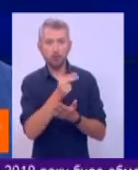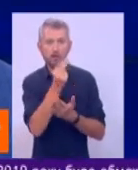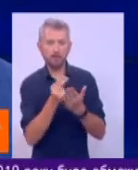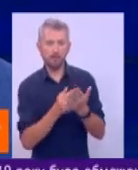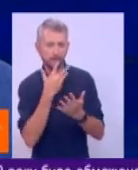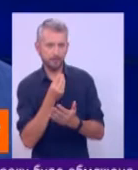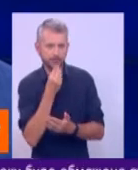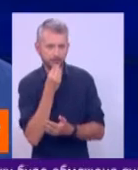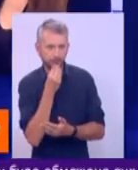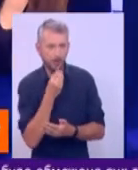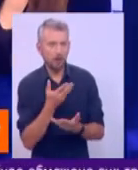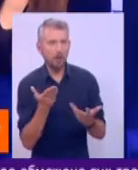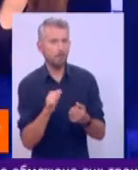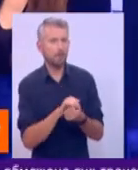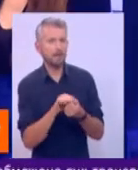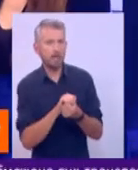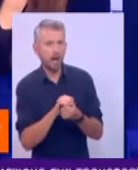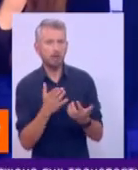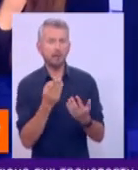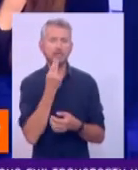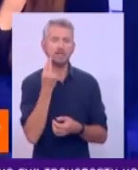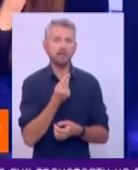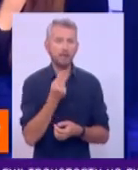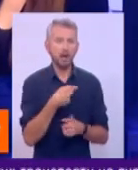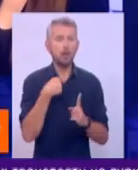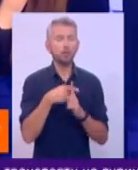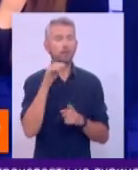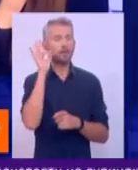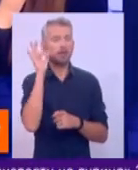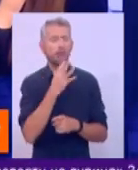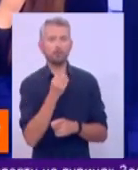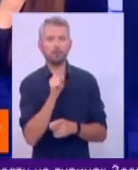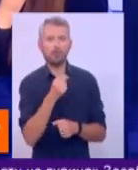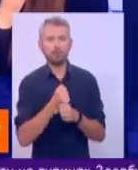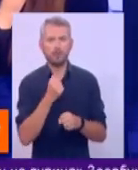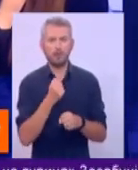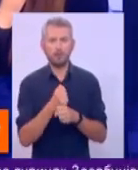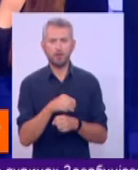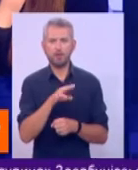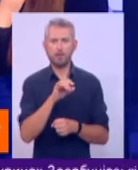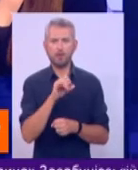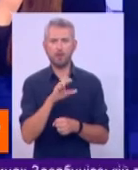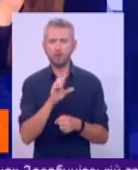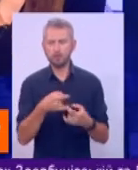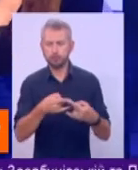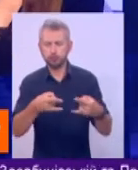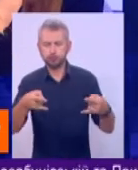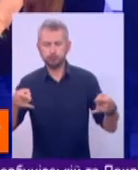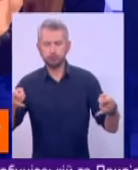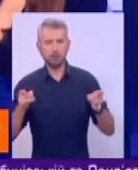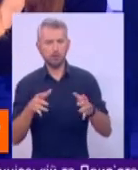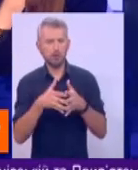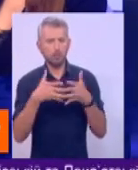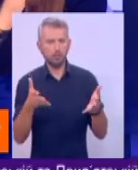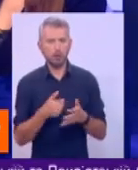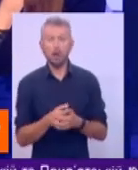образ, каких материалов, каких цветах. Плюс в Германии еще там делаются террасы огромные по периметру. До речі, розкажіть про цей